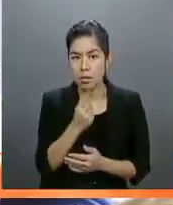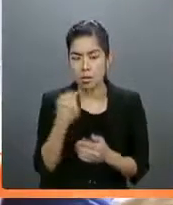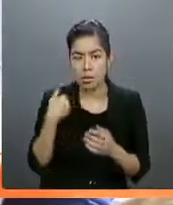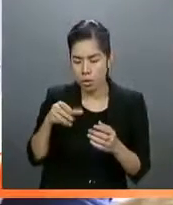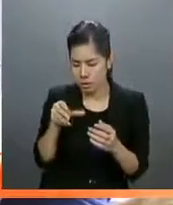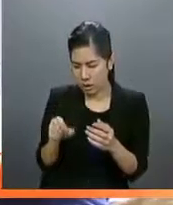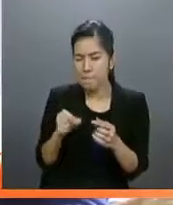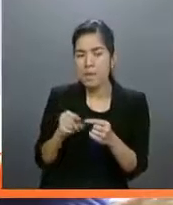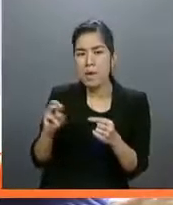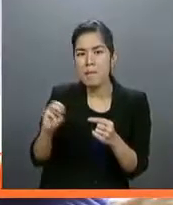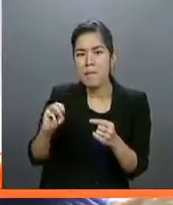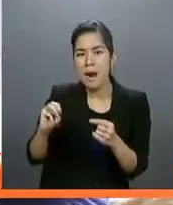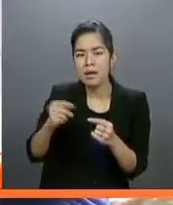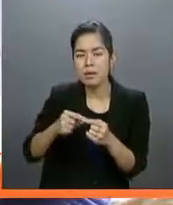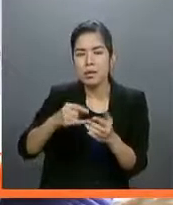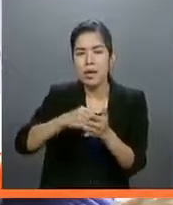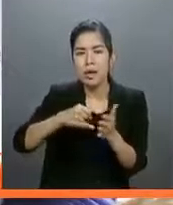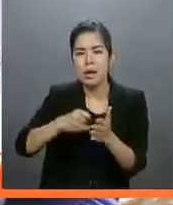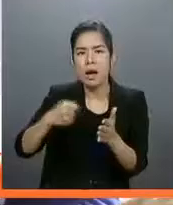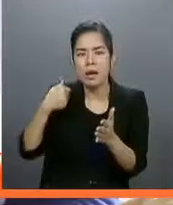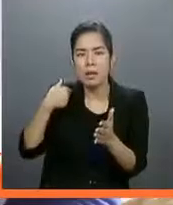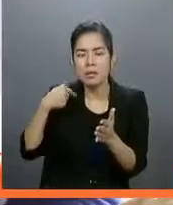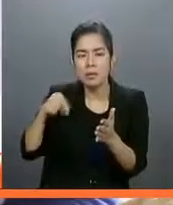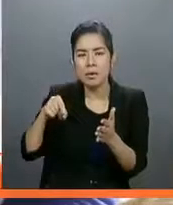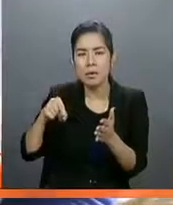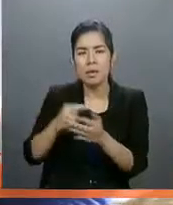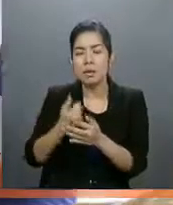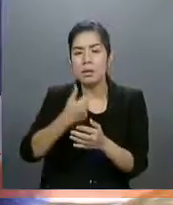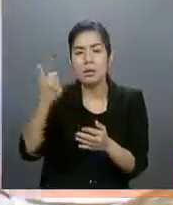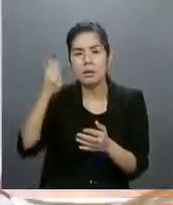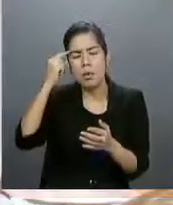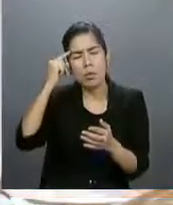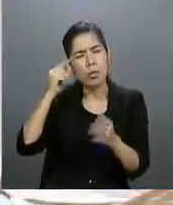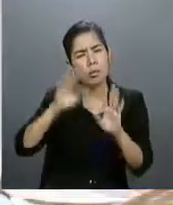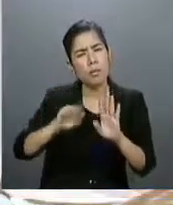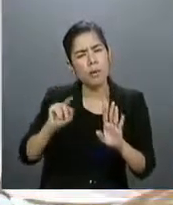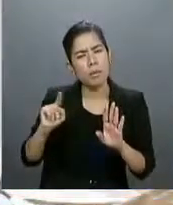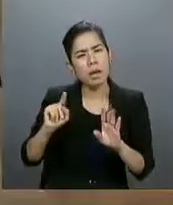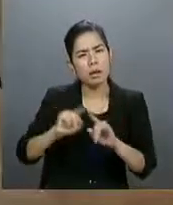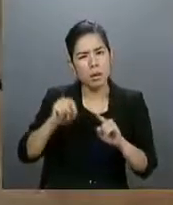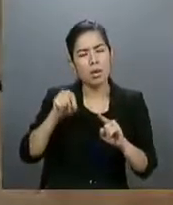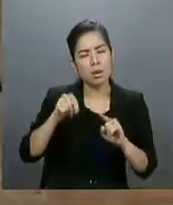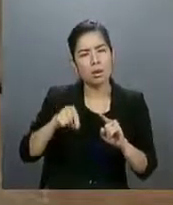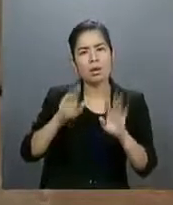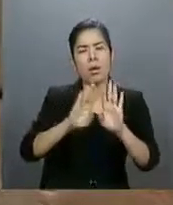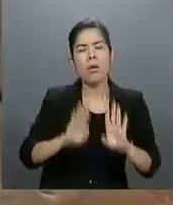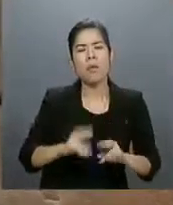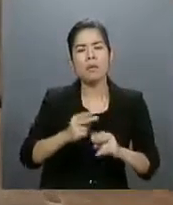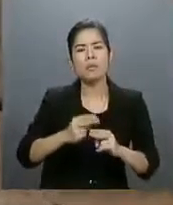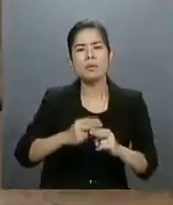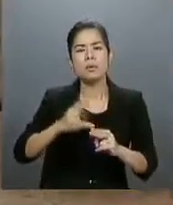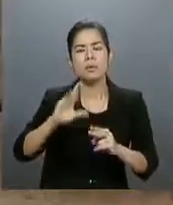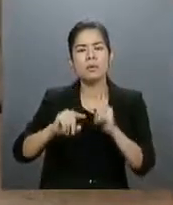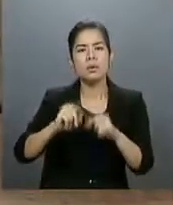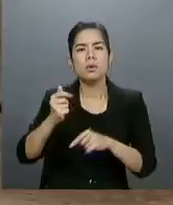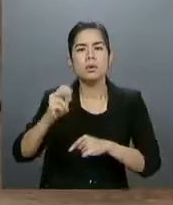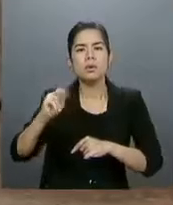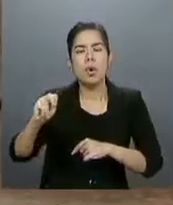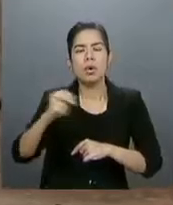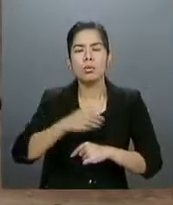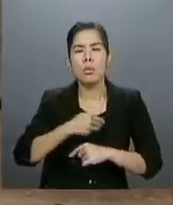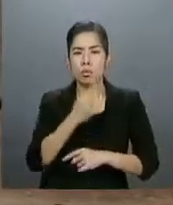ามไม้มันหงายต่อกันตอกชนสีอื่นไม่ทราบก็เยอะเลยนะแต่แกบ้านพวกก็อยากชนซึ่งโค้งนี่กับผมเย็บ